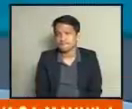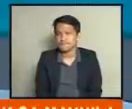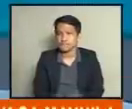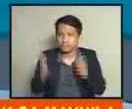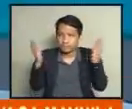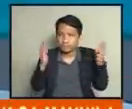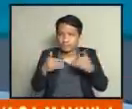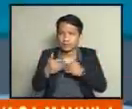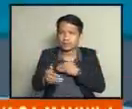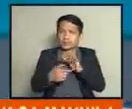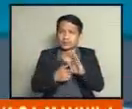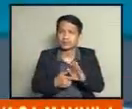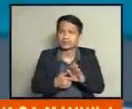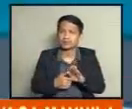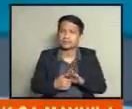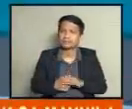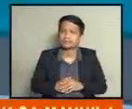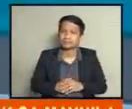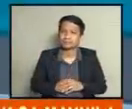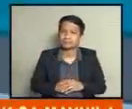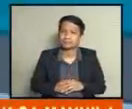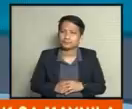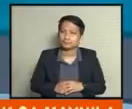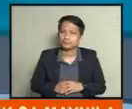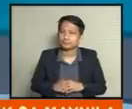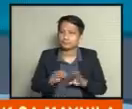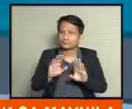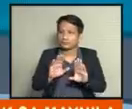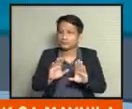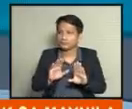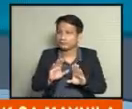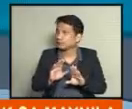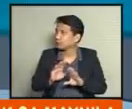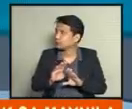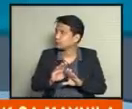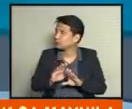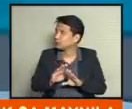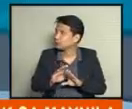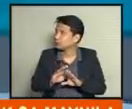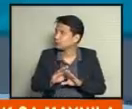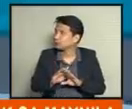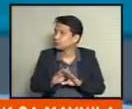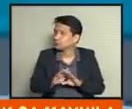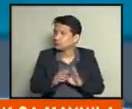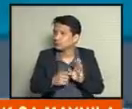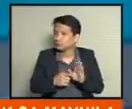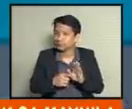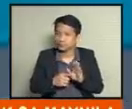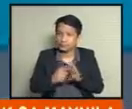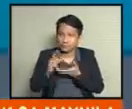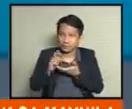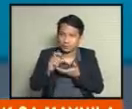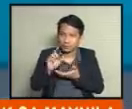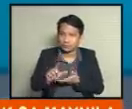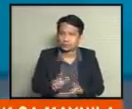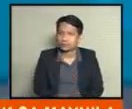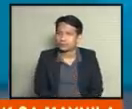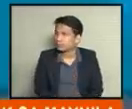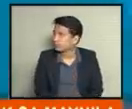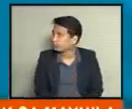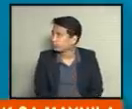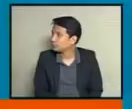Balik po tayo sa ating public service portion. Pero bago niyan, direct, paki-ano lang to? Paki-zoom in